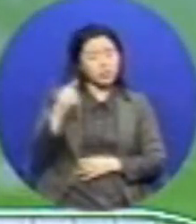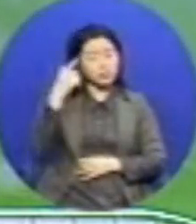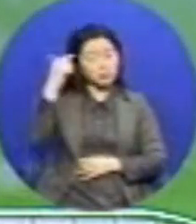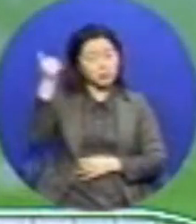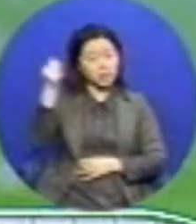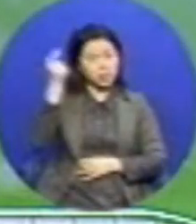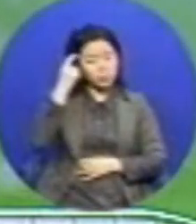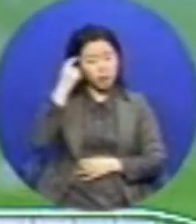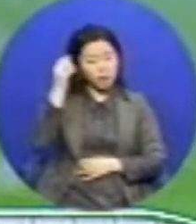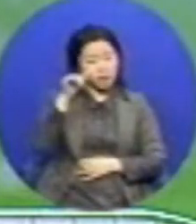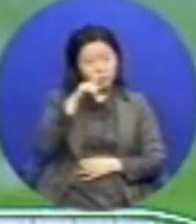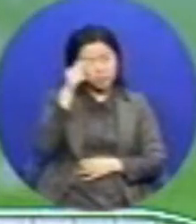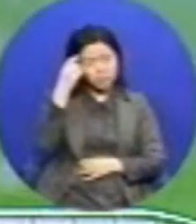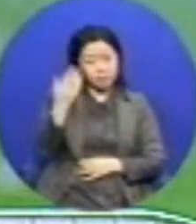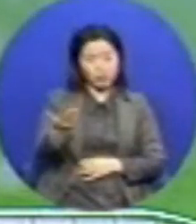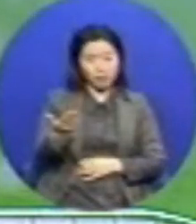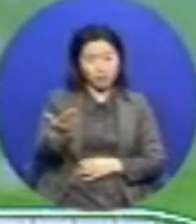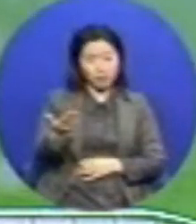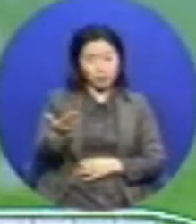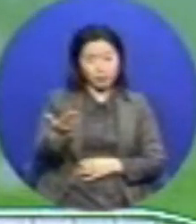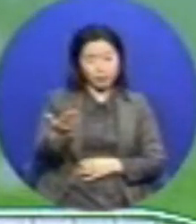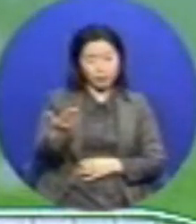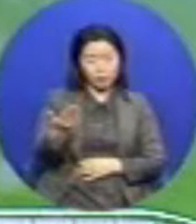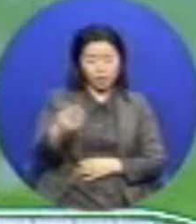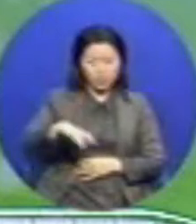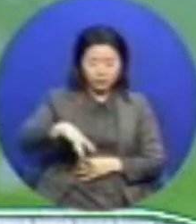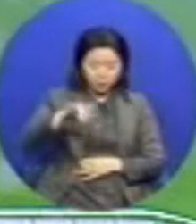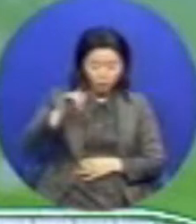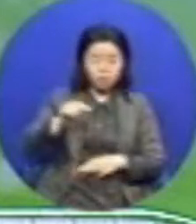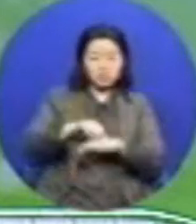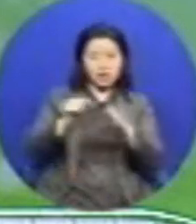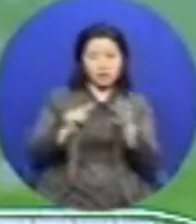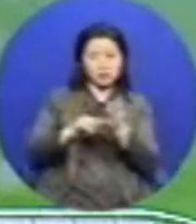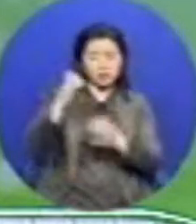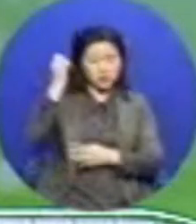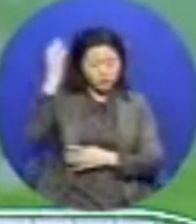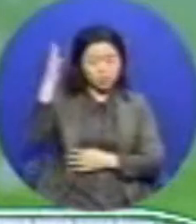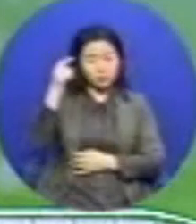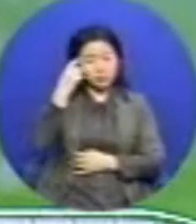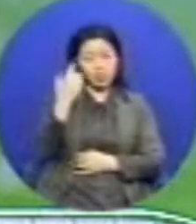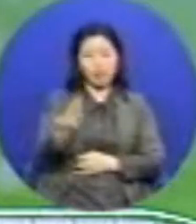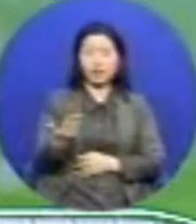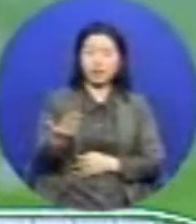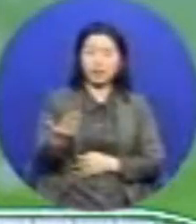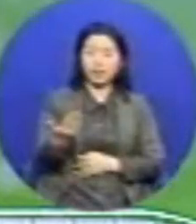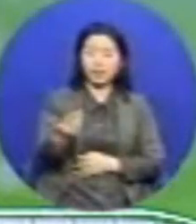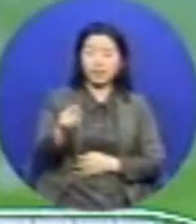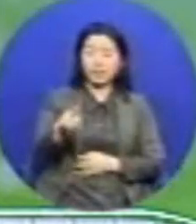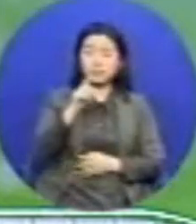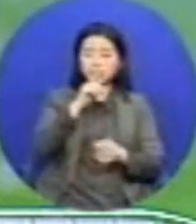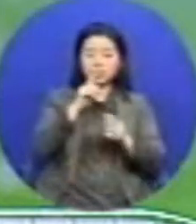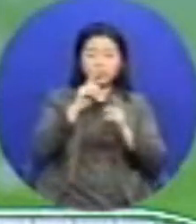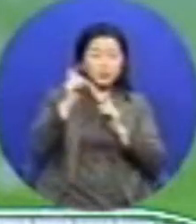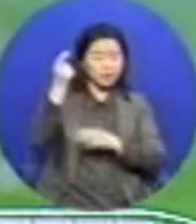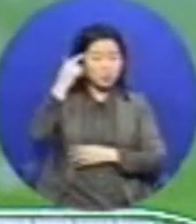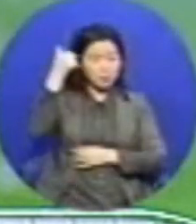은퇴 하실 때 왜 그 초심을 왜 그렇게 잃어버리셔서 쓸까 저는 그 목사님에 대해서 들었어요 참 열심히 성실히